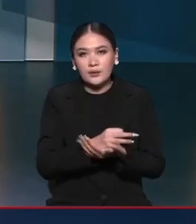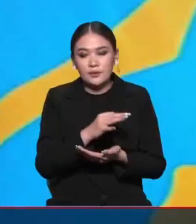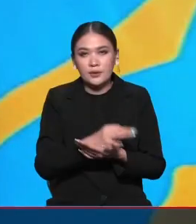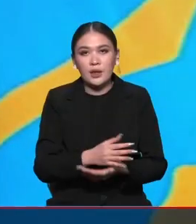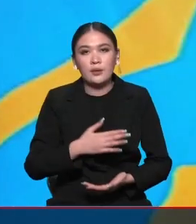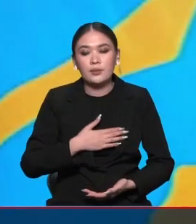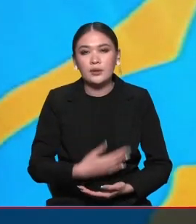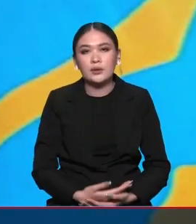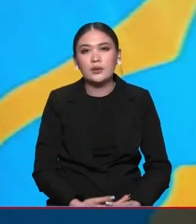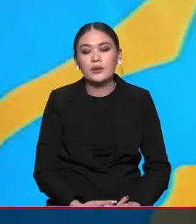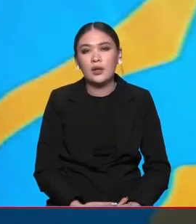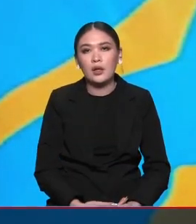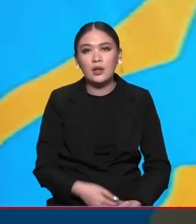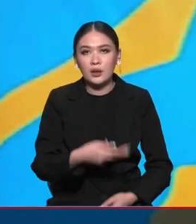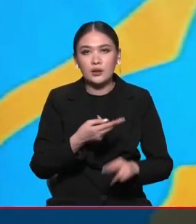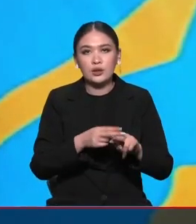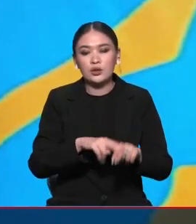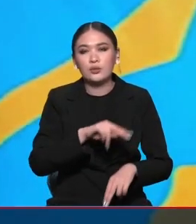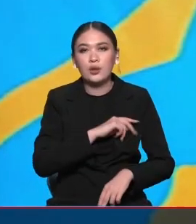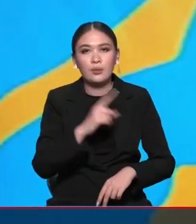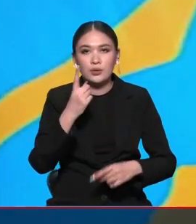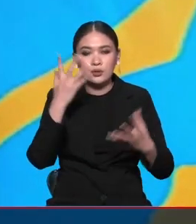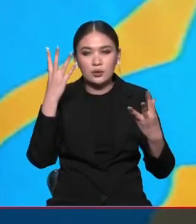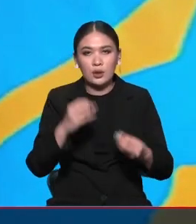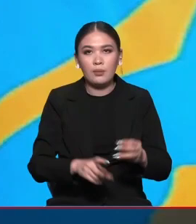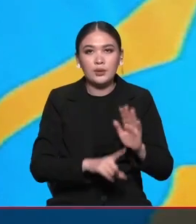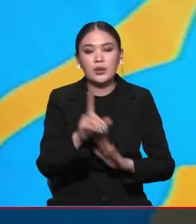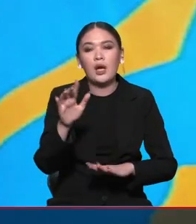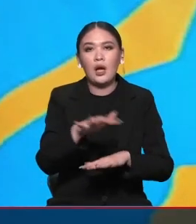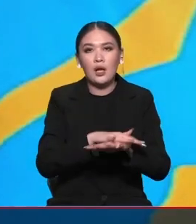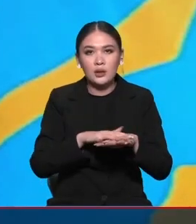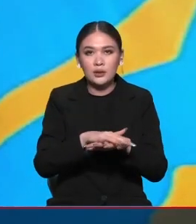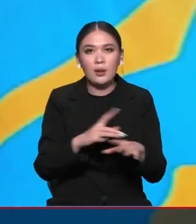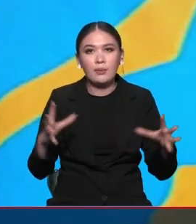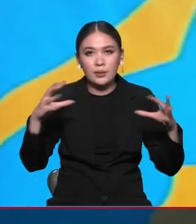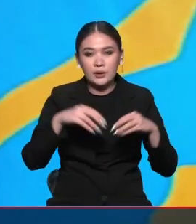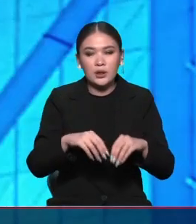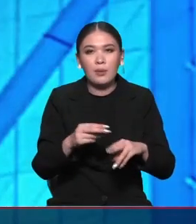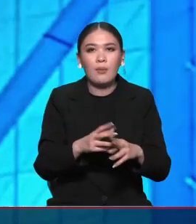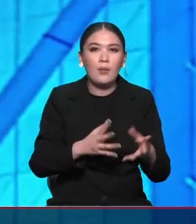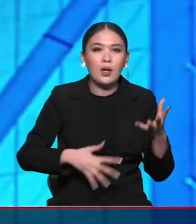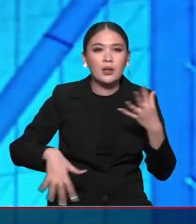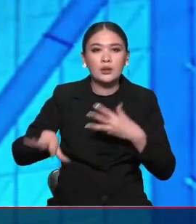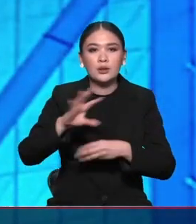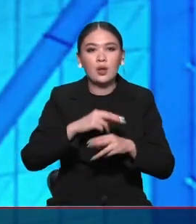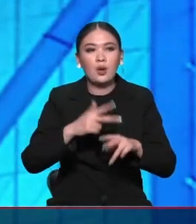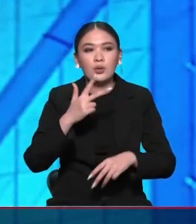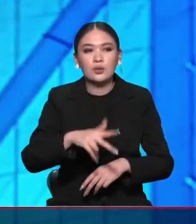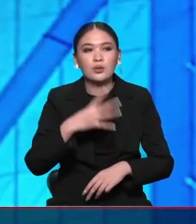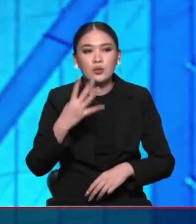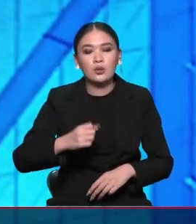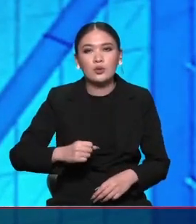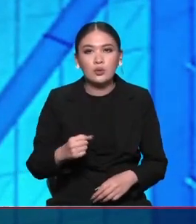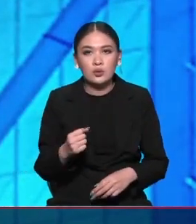мен сол жұмысты бірінші күннен бастап халықпен бірге барлық өңірлерде бізде 34 достық үй